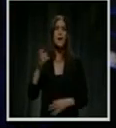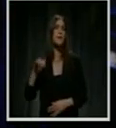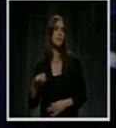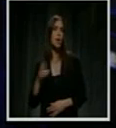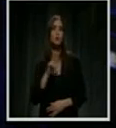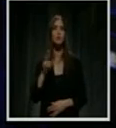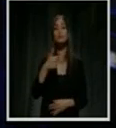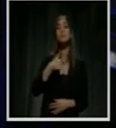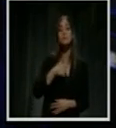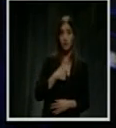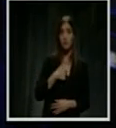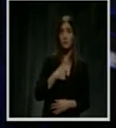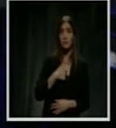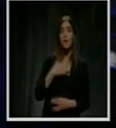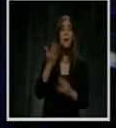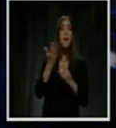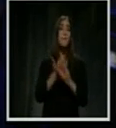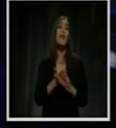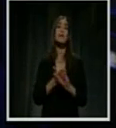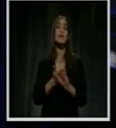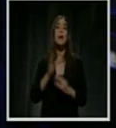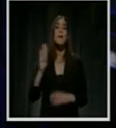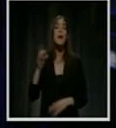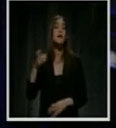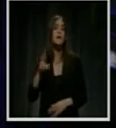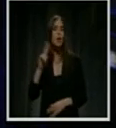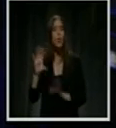jien, għażla ċara bejn Bernard Grech il-Partit